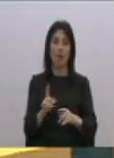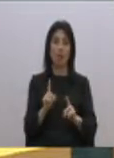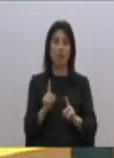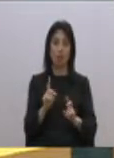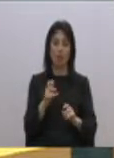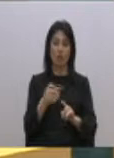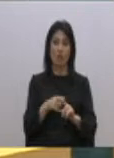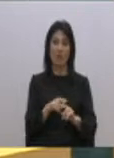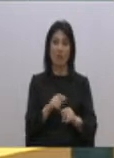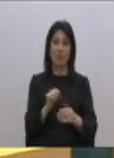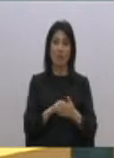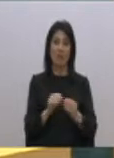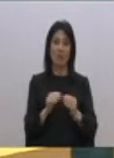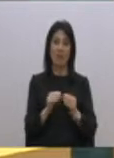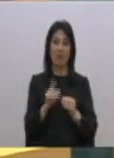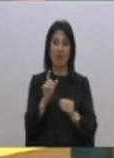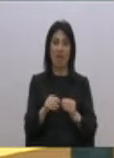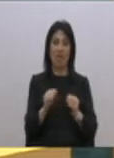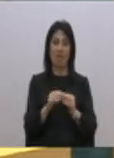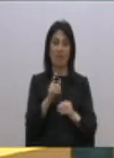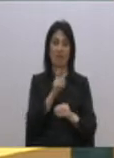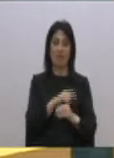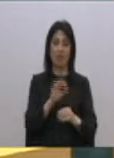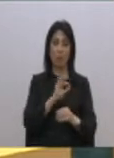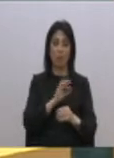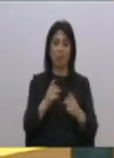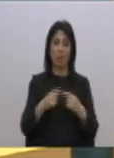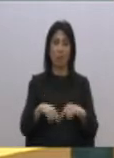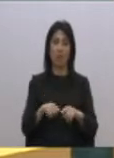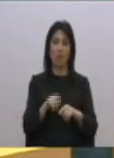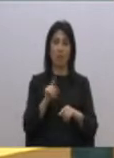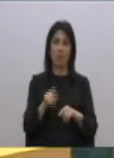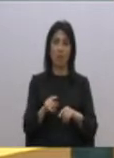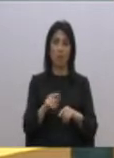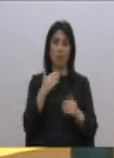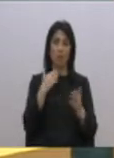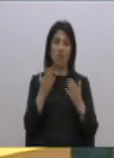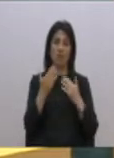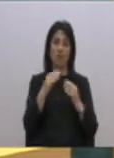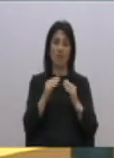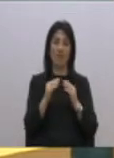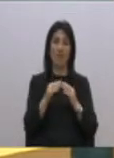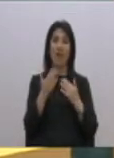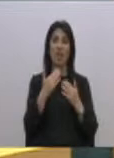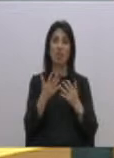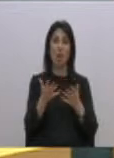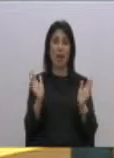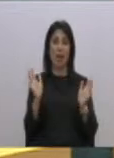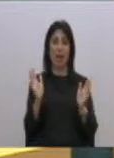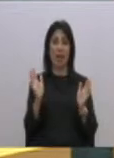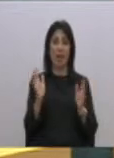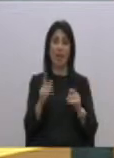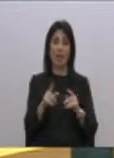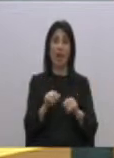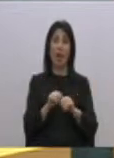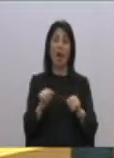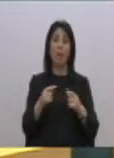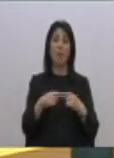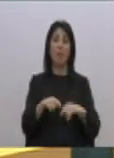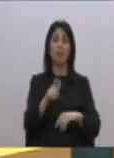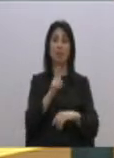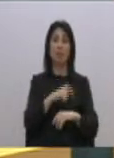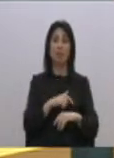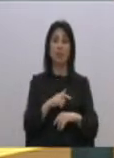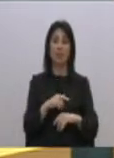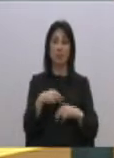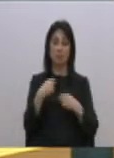მოსამართლედ. აქ იგივე ხალხი, იგივე წევრები იუსტიციის საბჭოში უყრიან კენჭს და თან კენჭის ხრა. აბა გამედო საბჭოს წევრმა